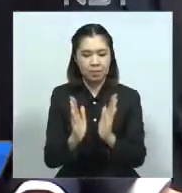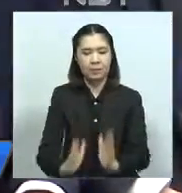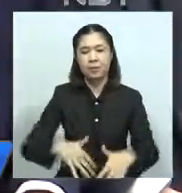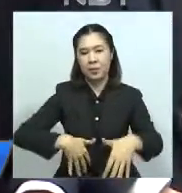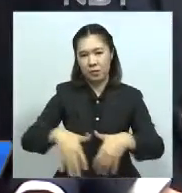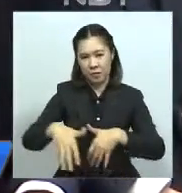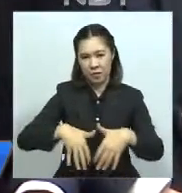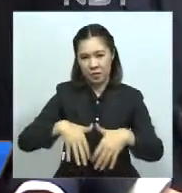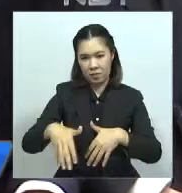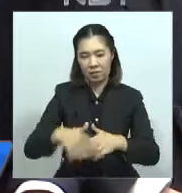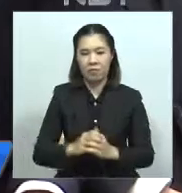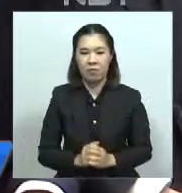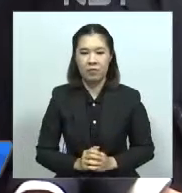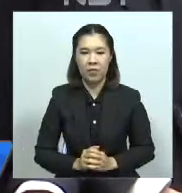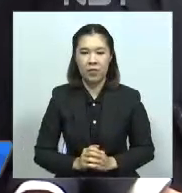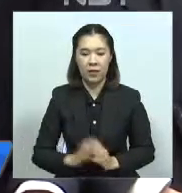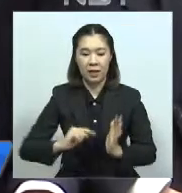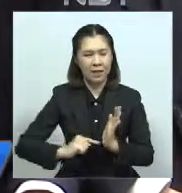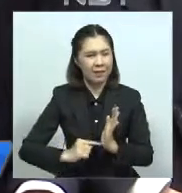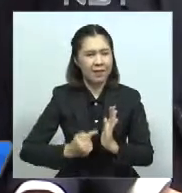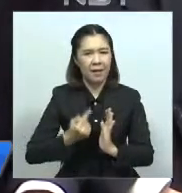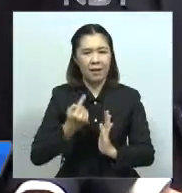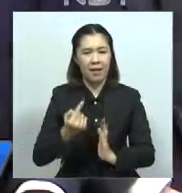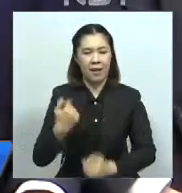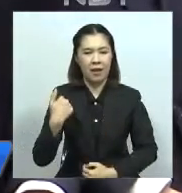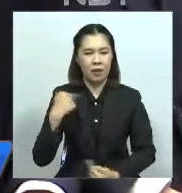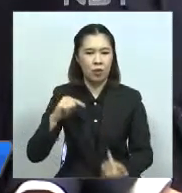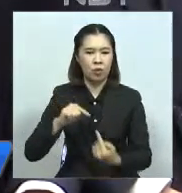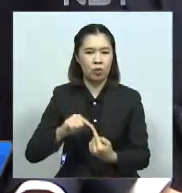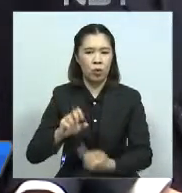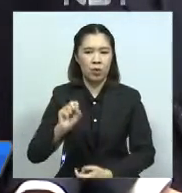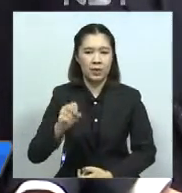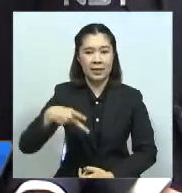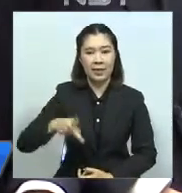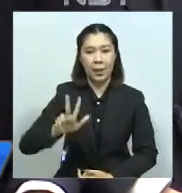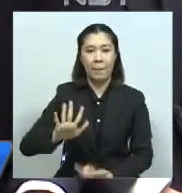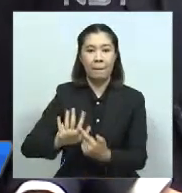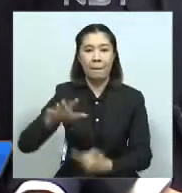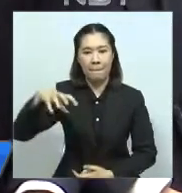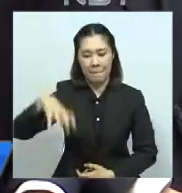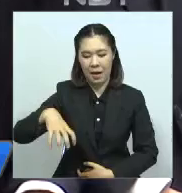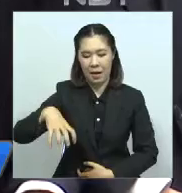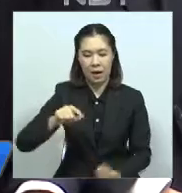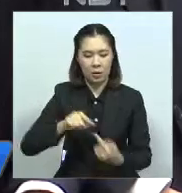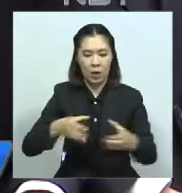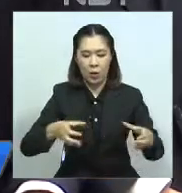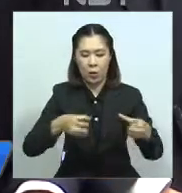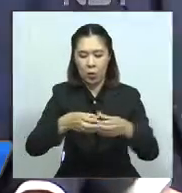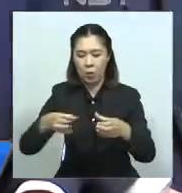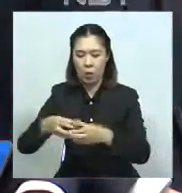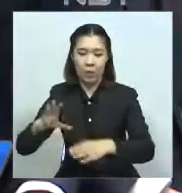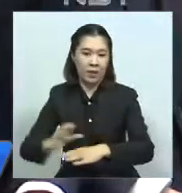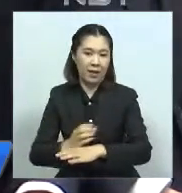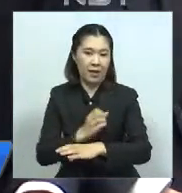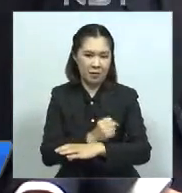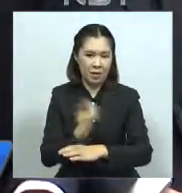นก็คงจะเป็นครั้งแรกนะครับที่เรามีสภาที่มีพรรคการเมืองหลากหลายตั้งแต่1เสียง